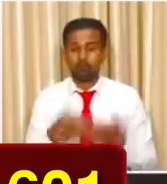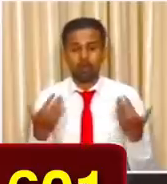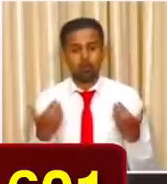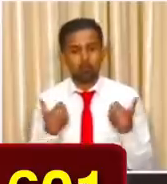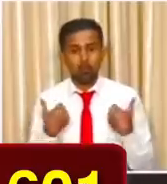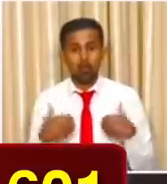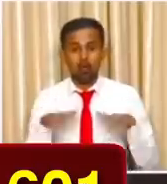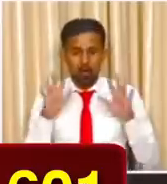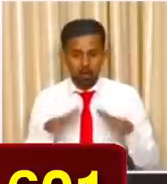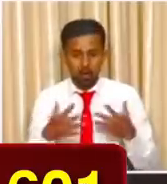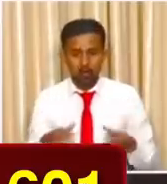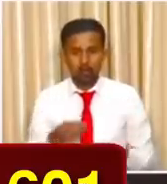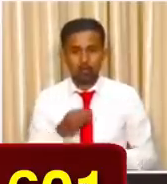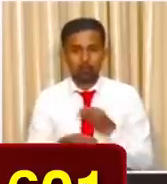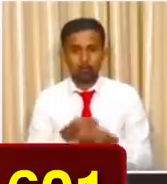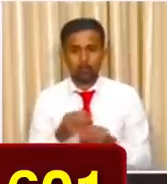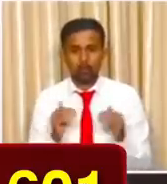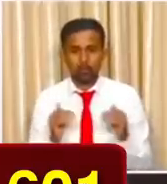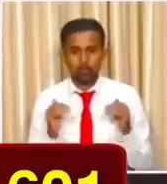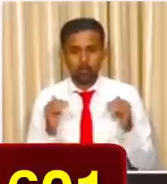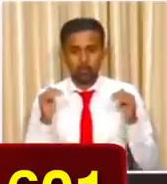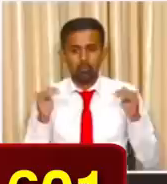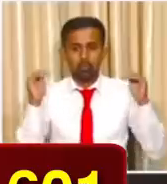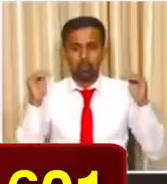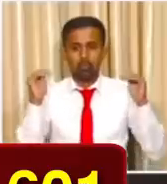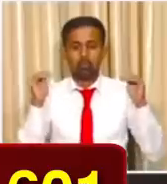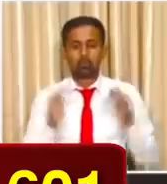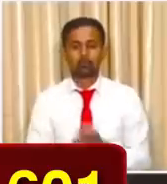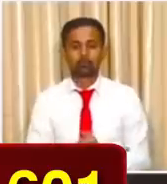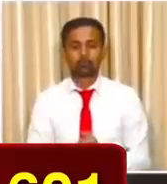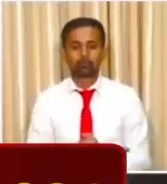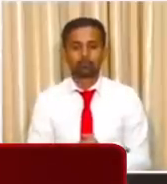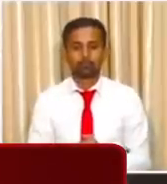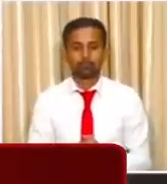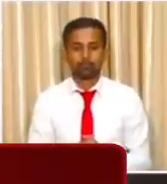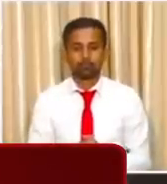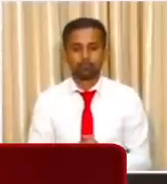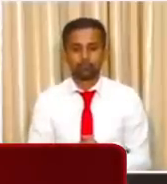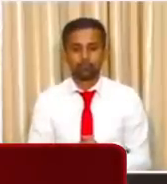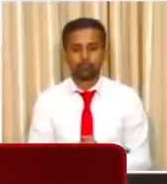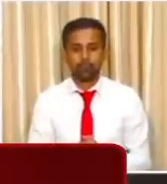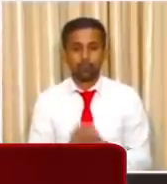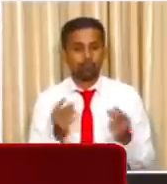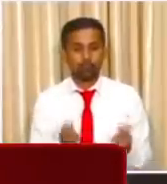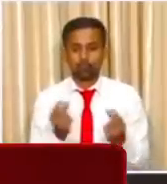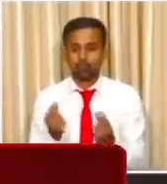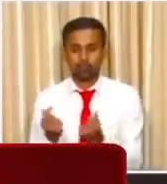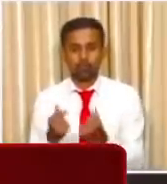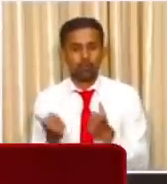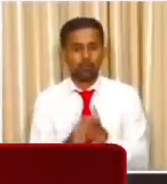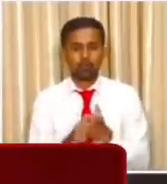මහන්සිය ප්‍රතිඵලයකට තමයි ව්‍යාපාර මේ දක්වා වර්ධනය කරගත්තේ. ඒ නිසා මේ අර හතු පිපෙනවා වගේ ගොඩනැගුණු